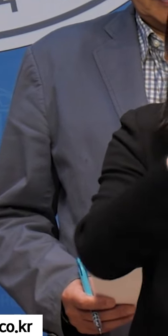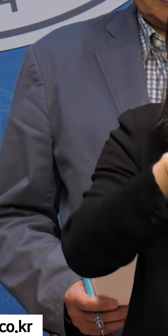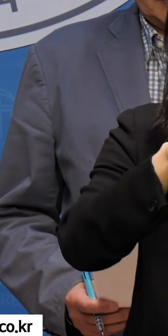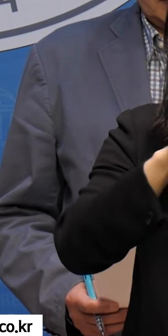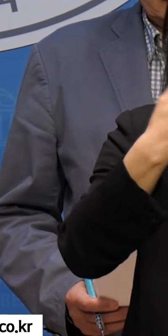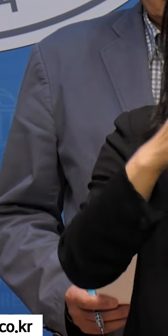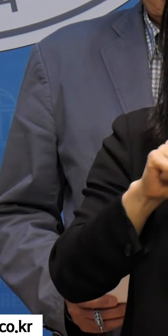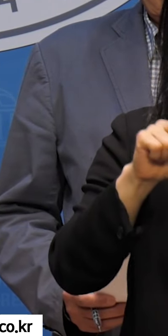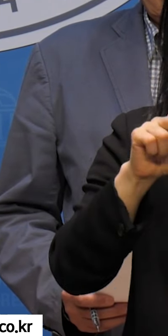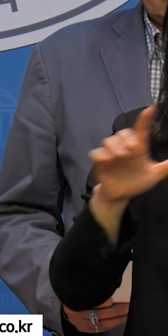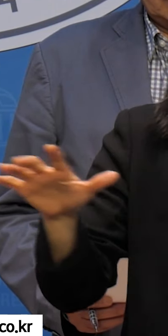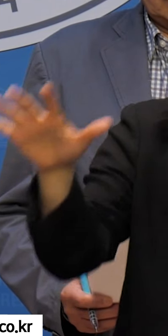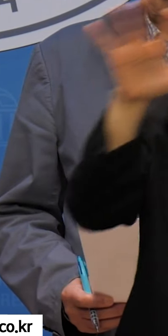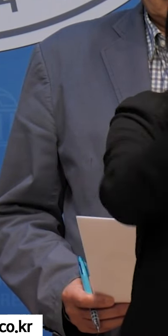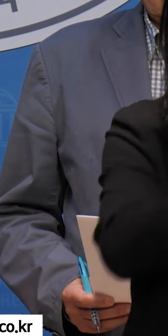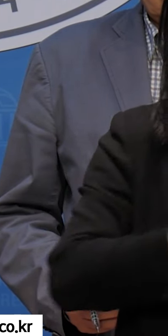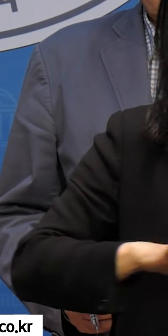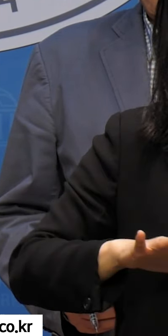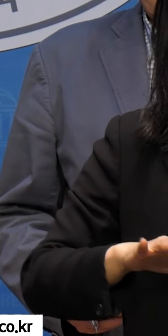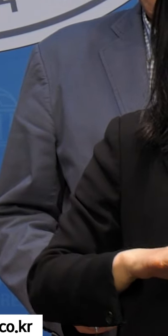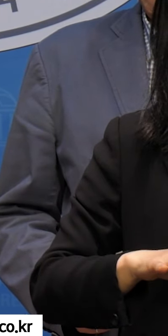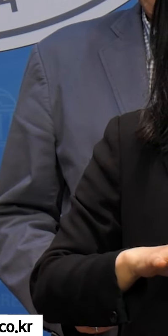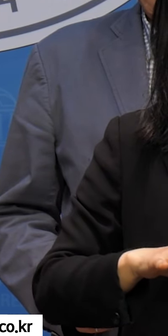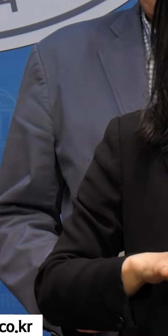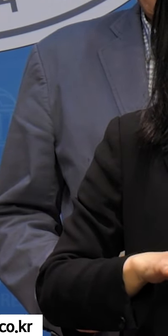2047년에 전체의